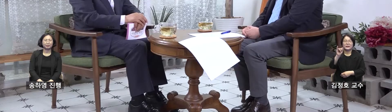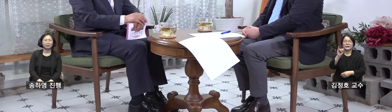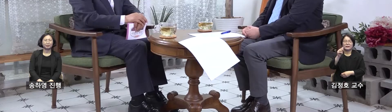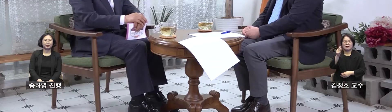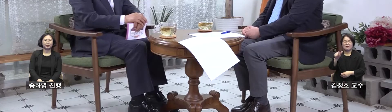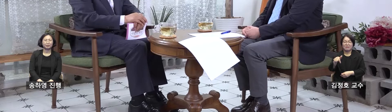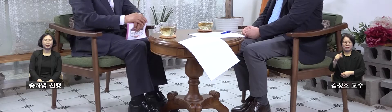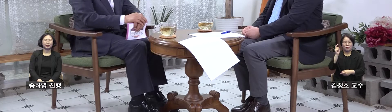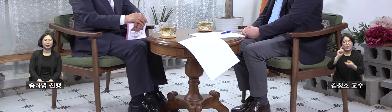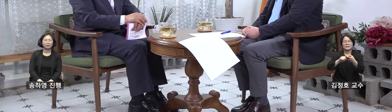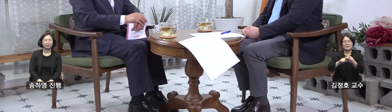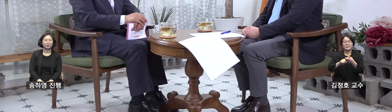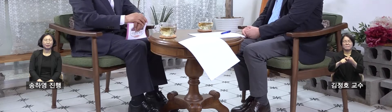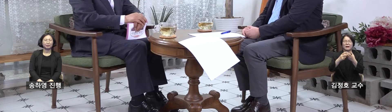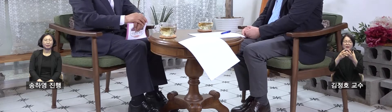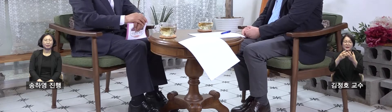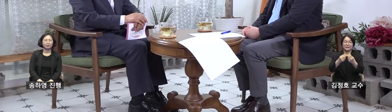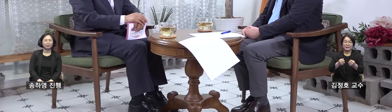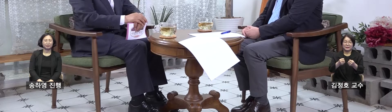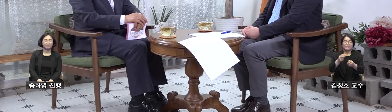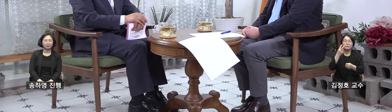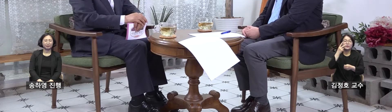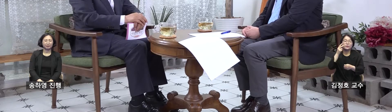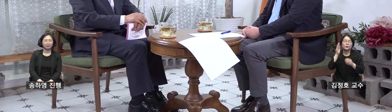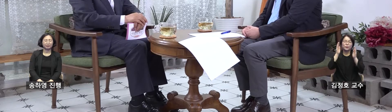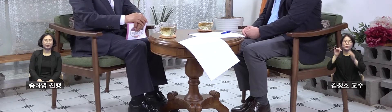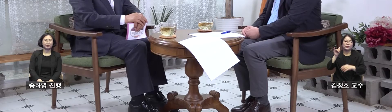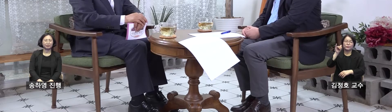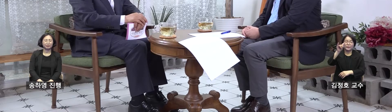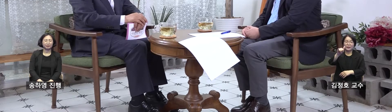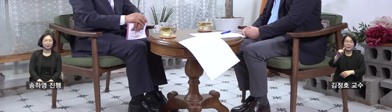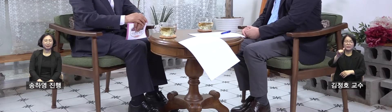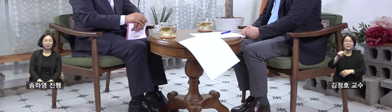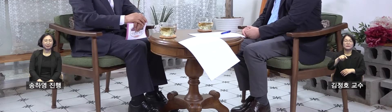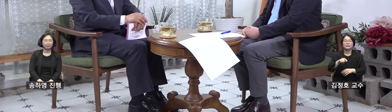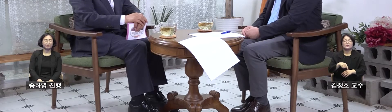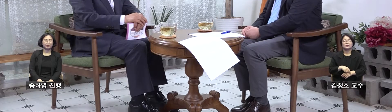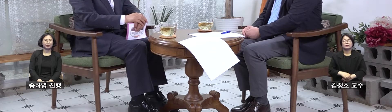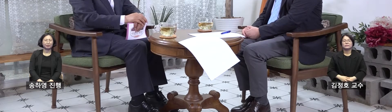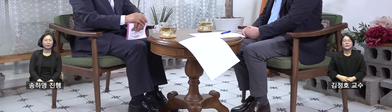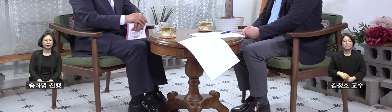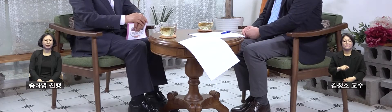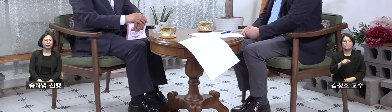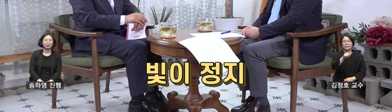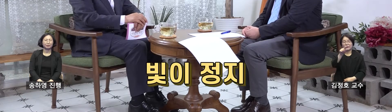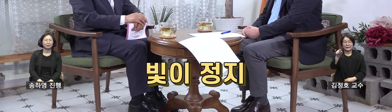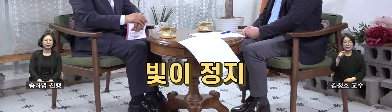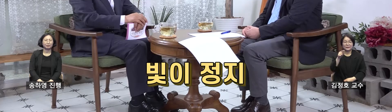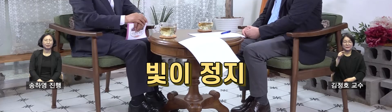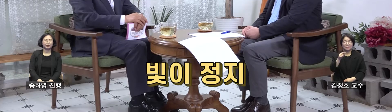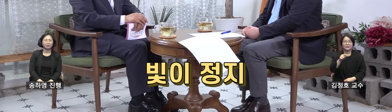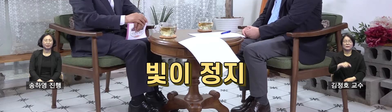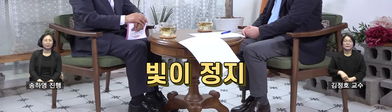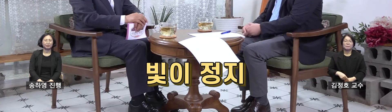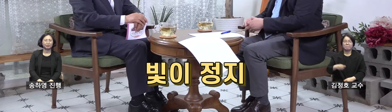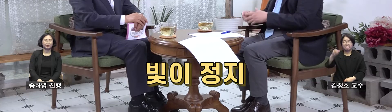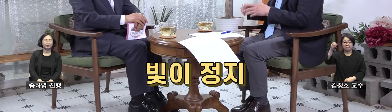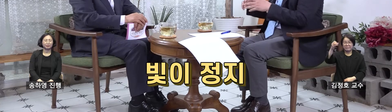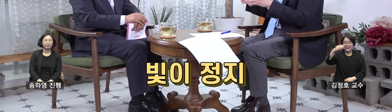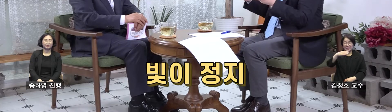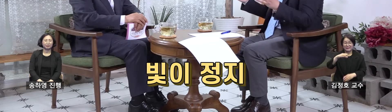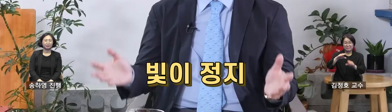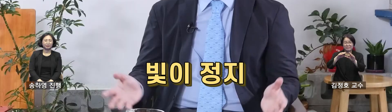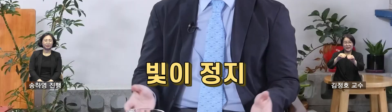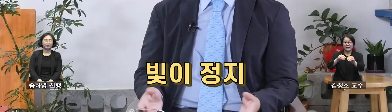관심이 많았고 그래서 미국으로 유학 가서 femtosecond laser라고 빛이 정지된 우리가